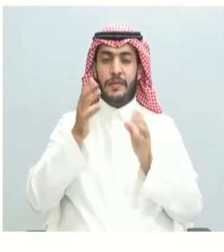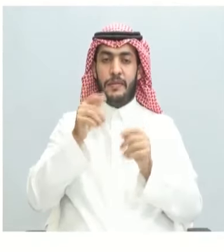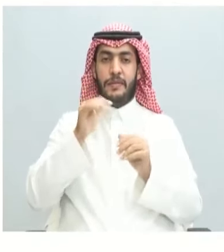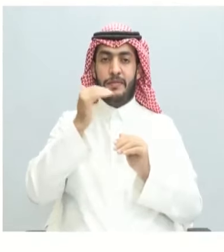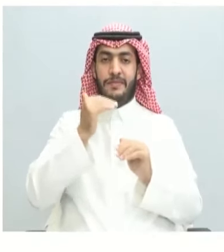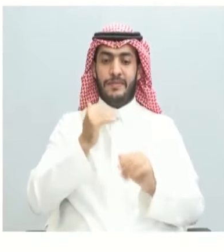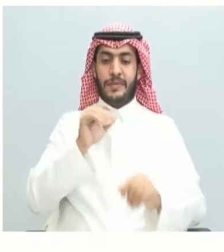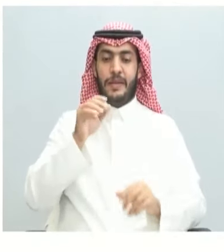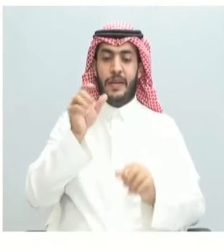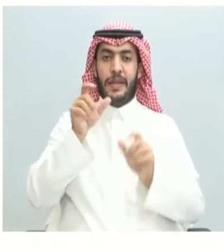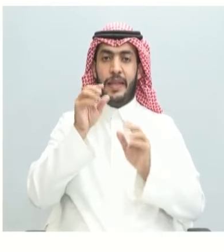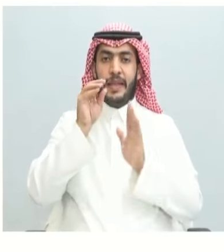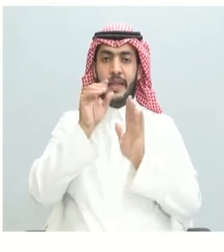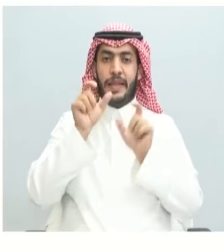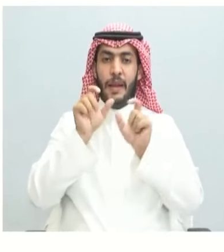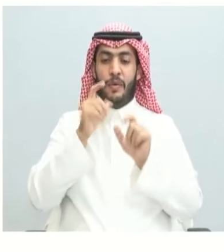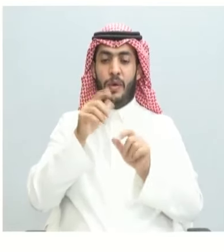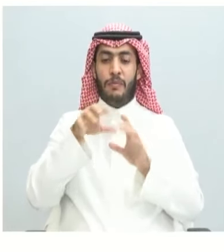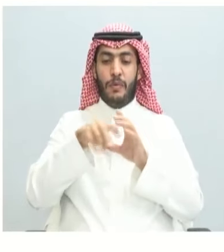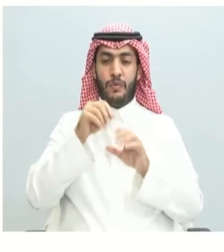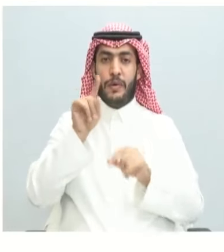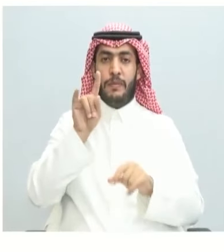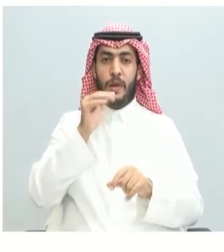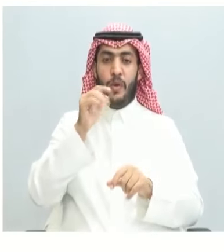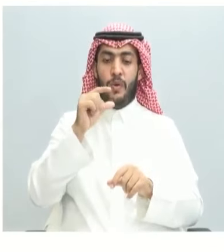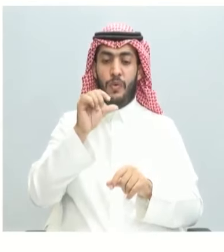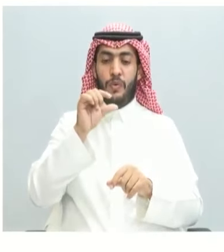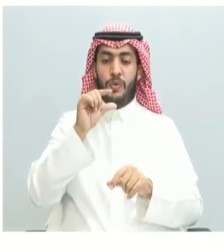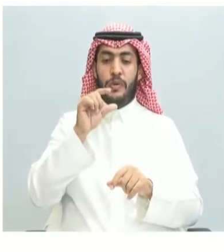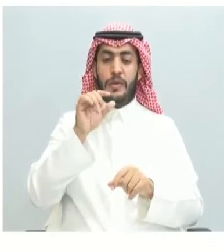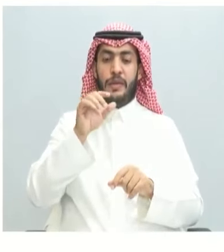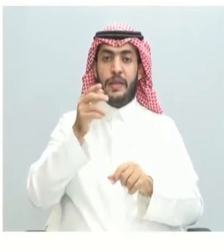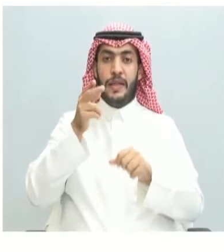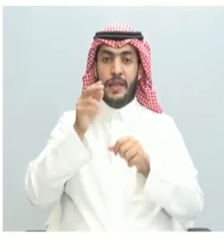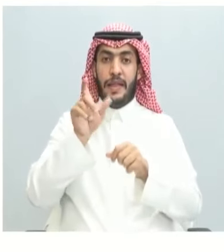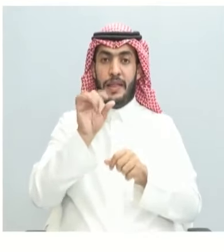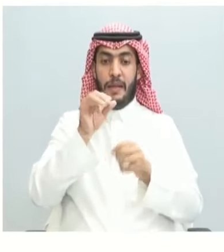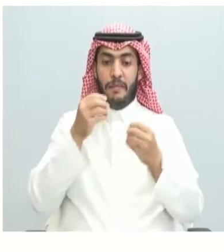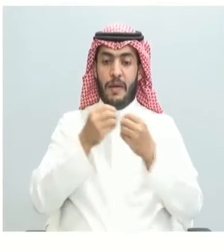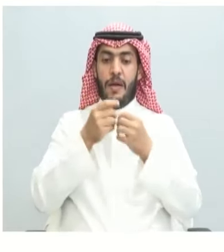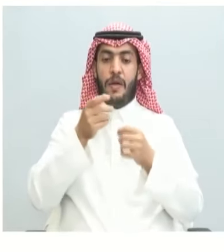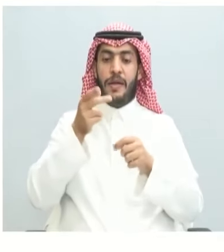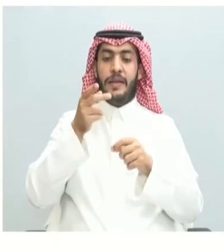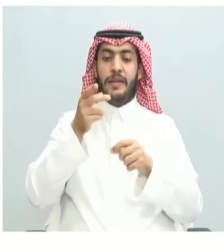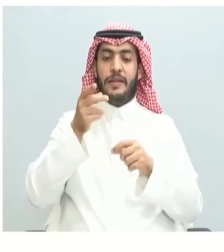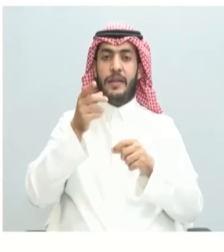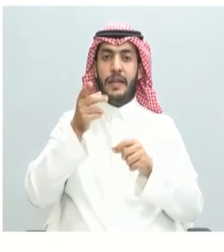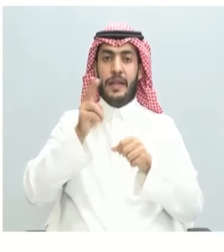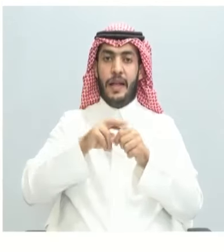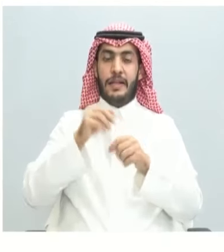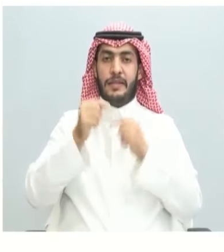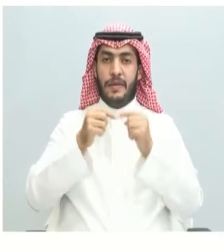من مره الكلمات هي المشروع بلا حدود ينتمي كرر باستمرار واحد كرر